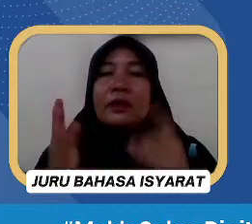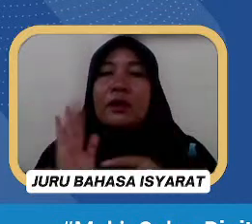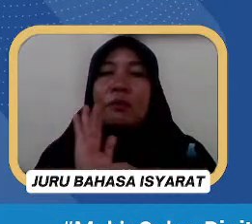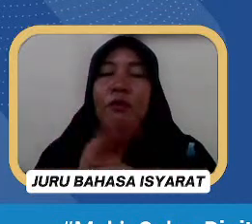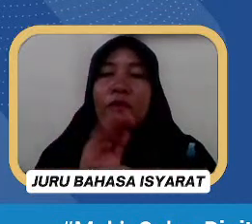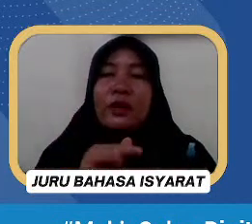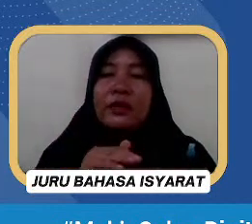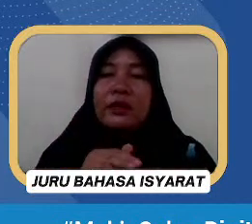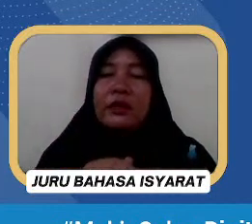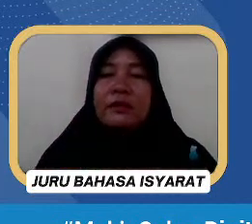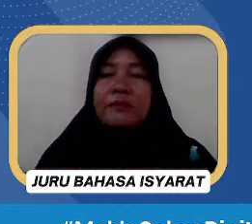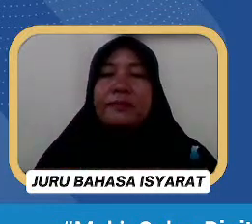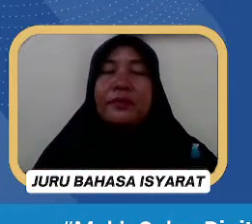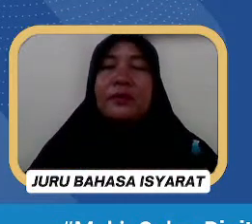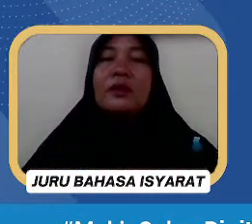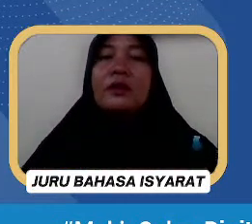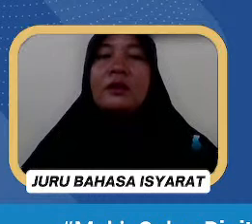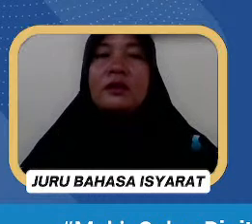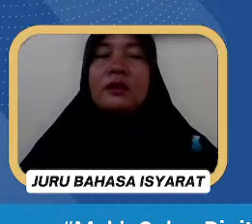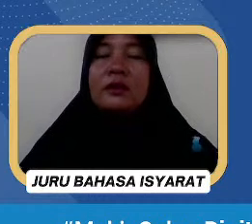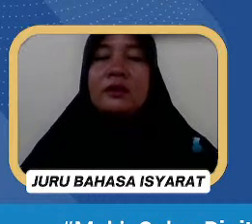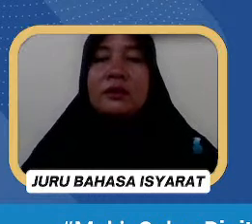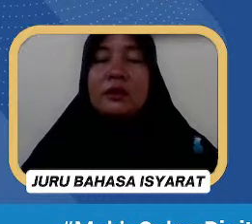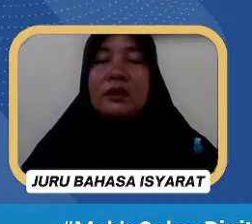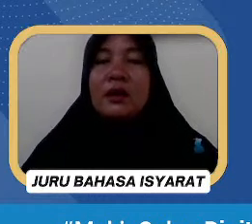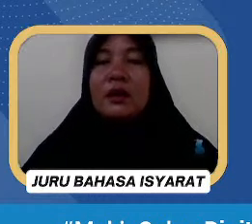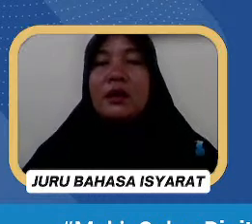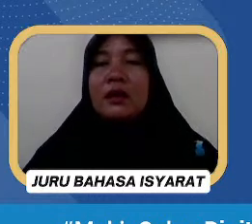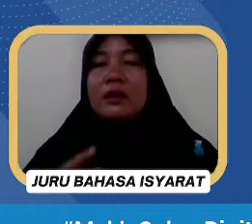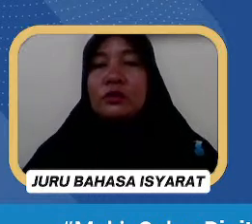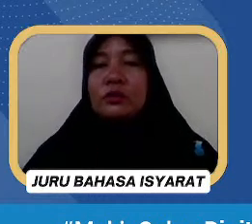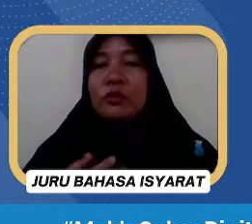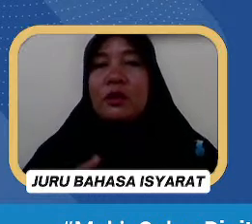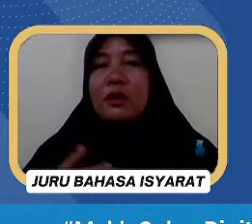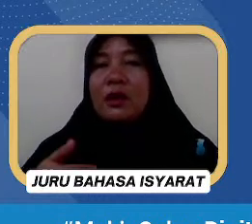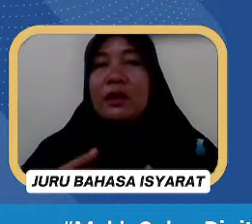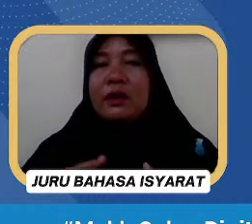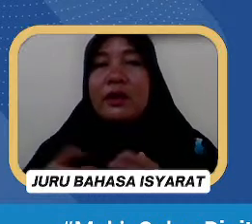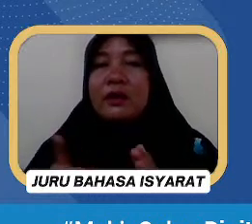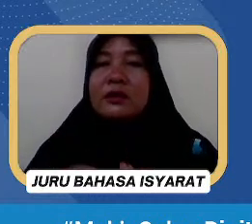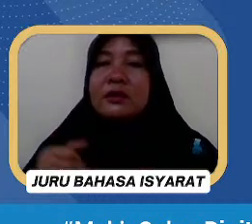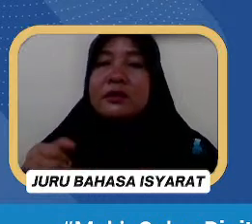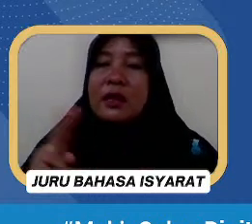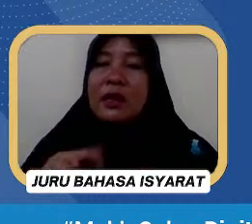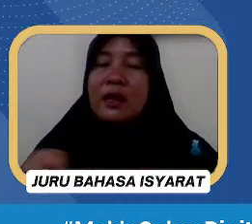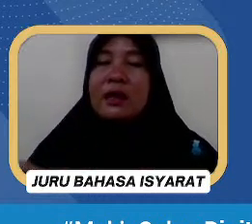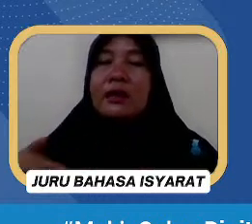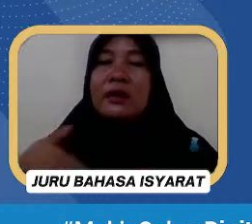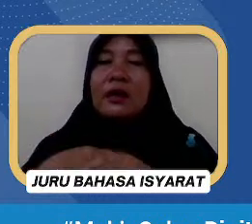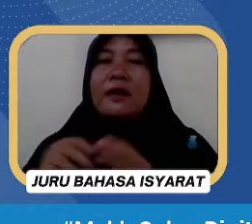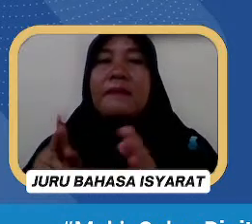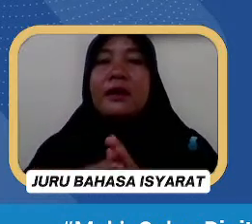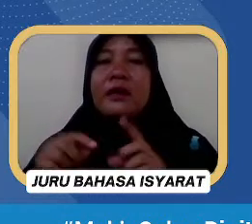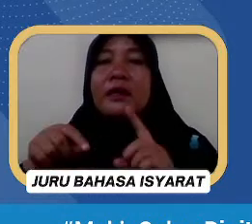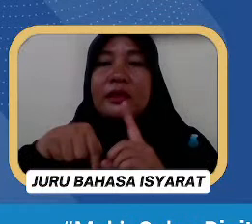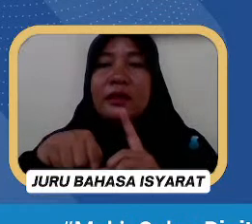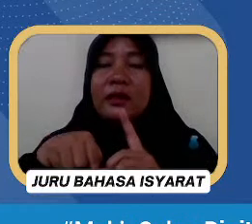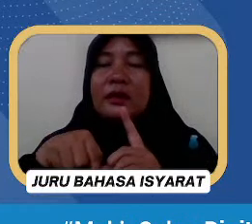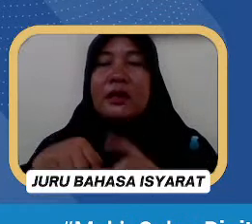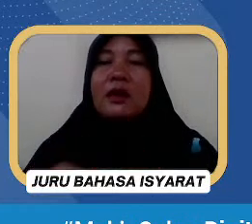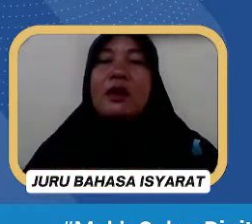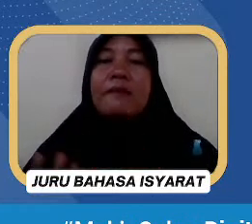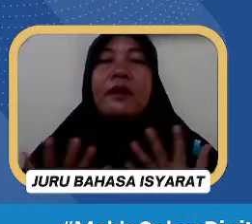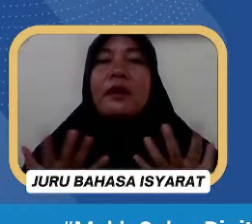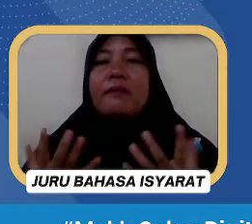etika dalam berinternet berselancar di dunia digital. Bagaimana menanggulangi perbedaan etika-etika